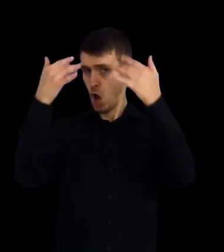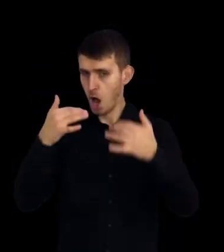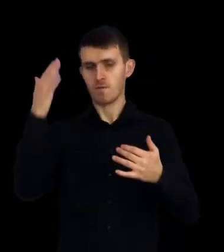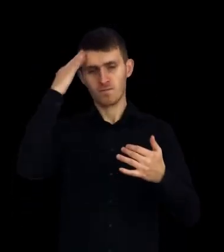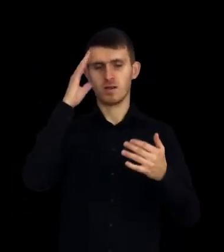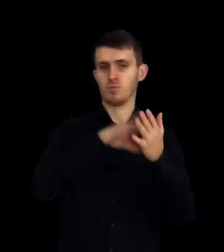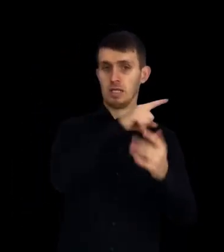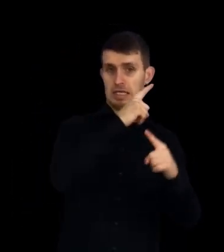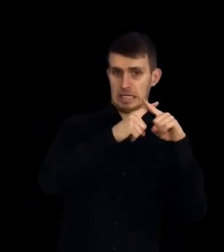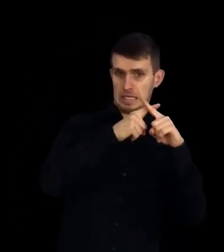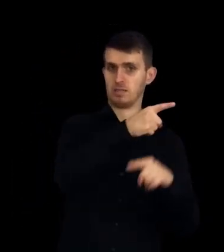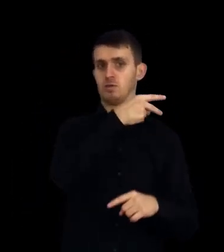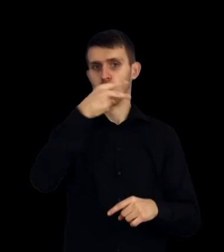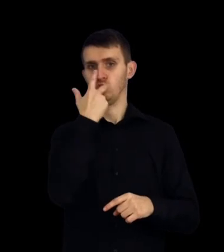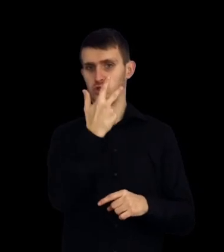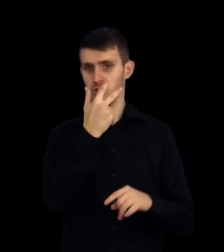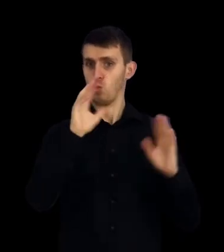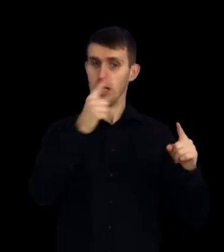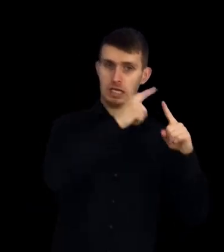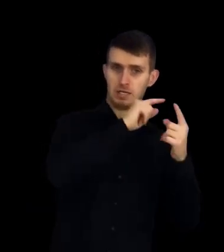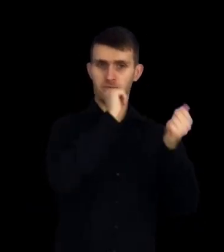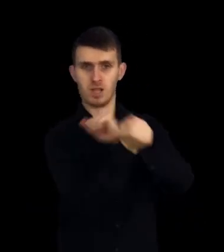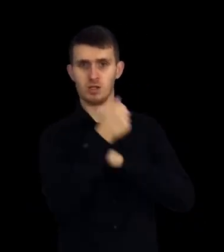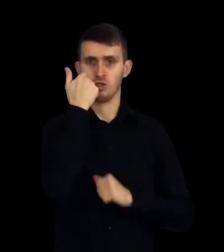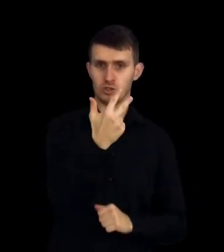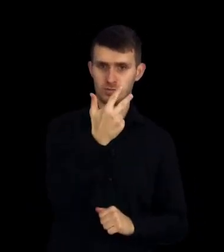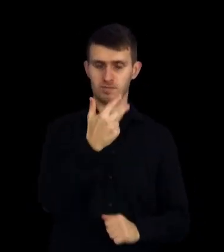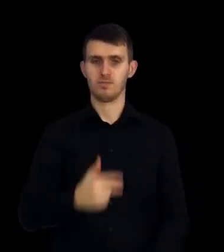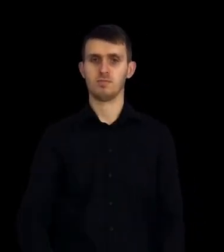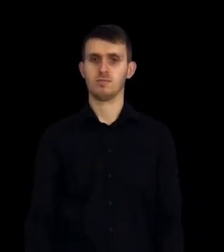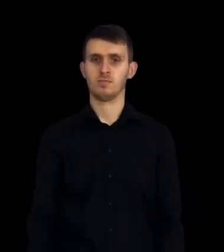i mamy to obliczyć wiedząc że x = 3